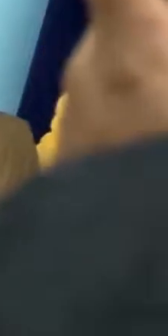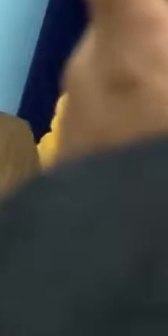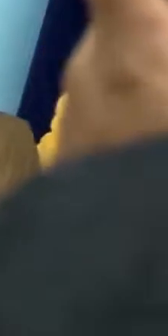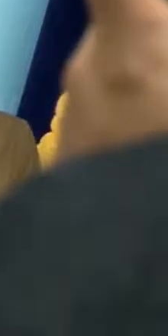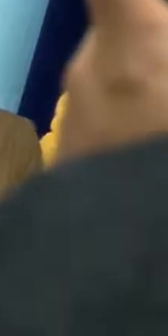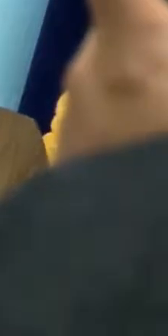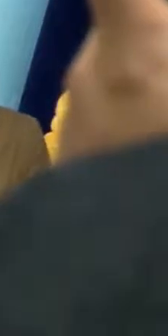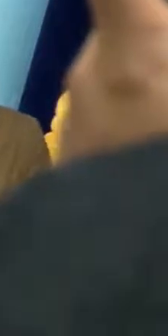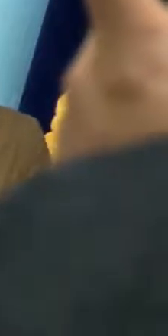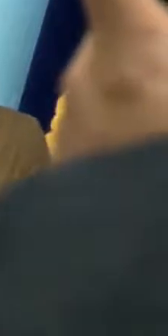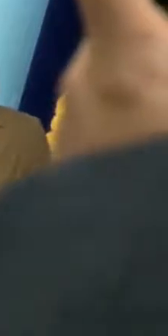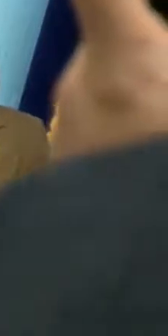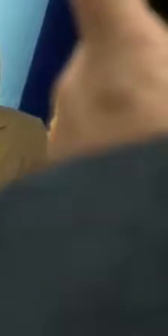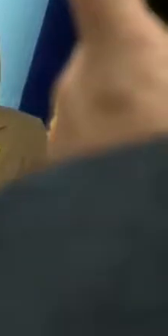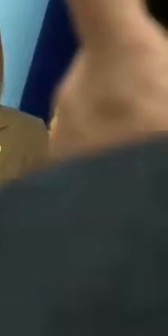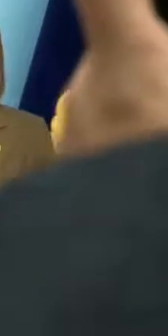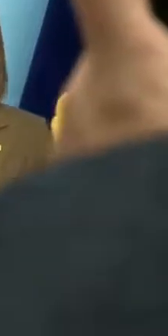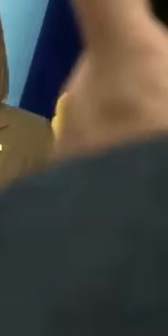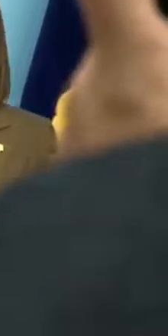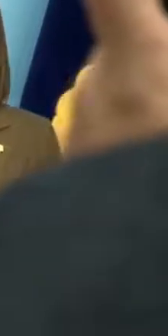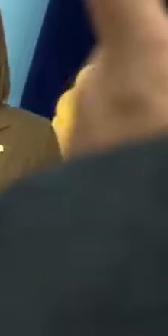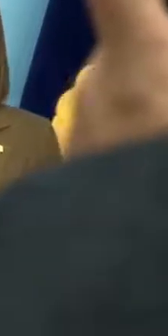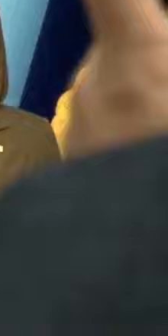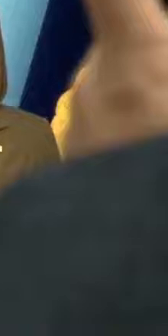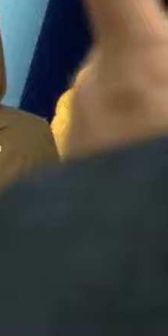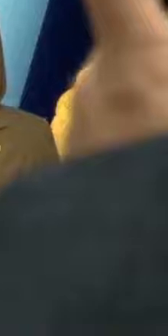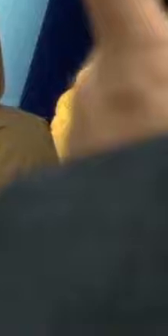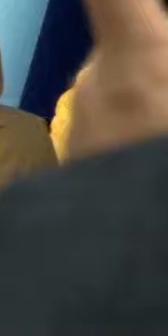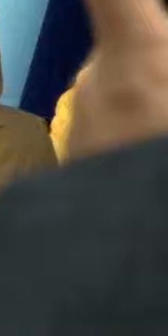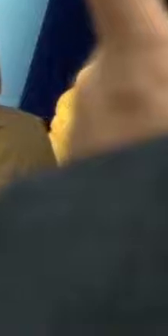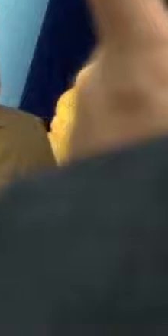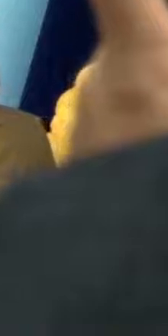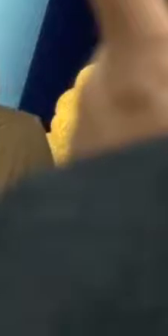안녕하세요 함께 이렇게 써